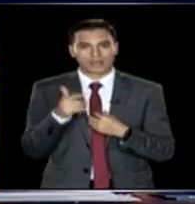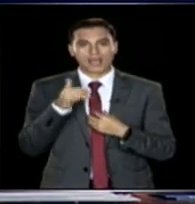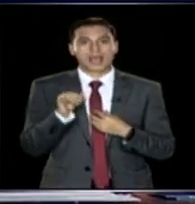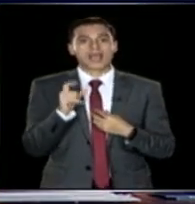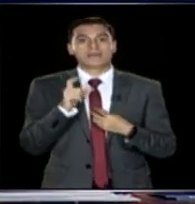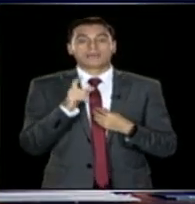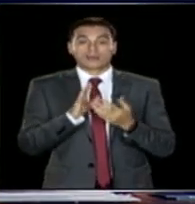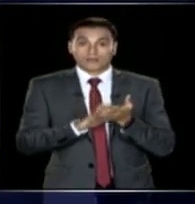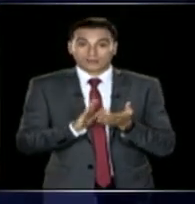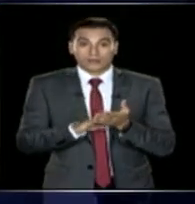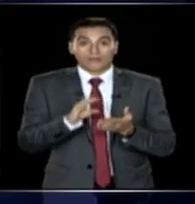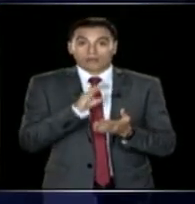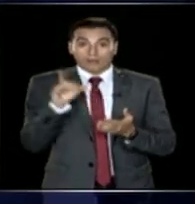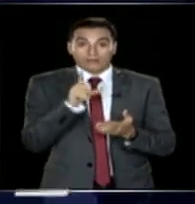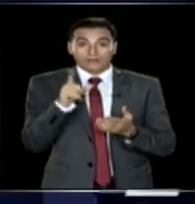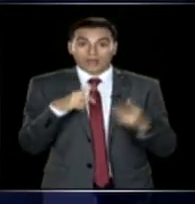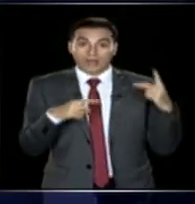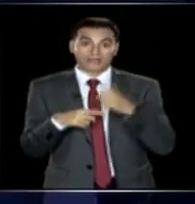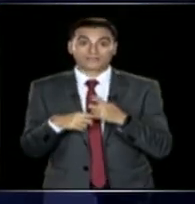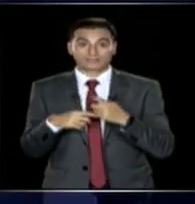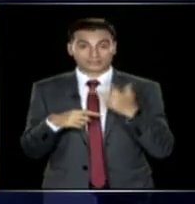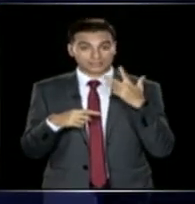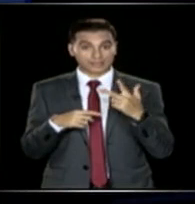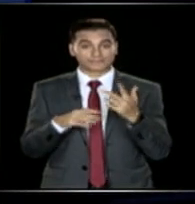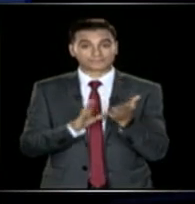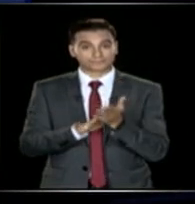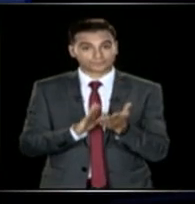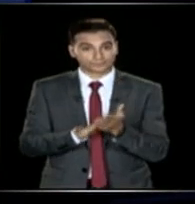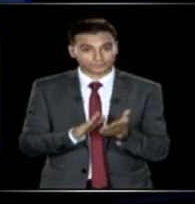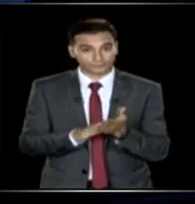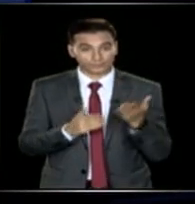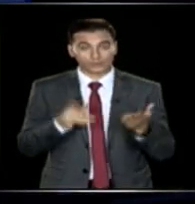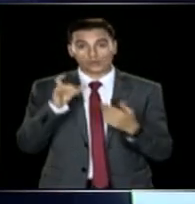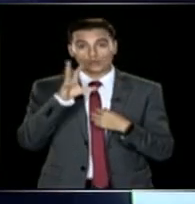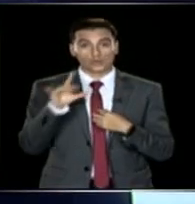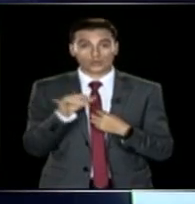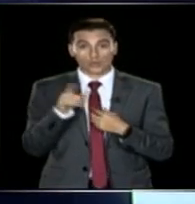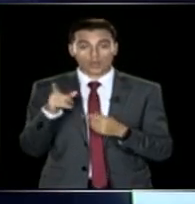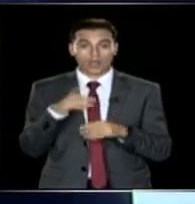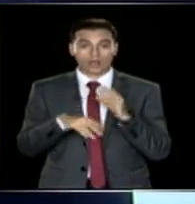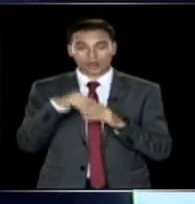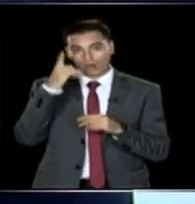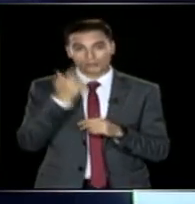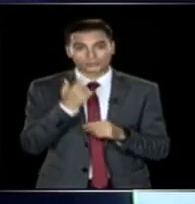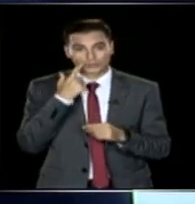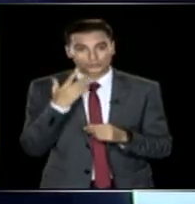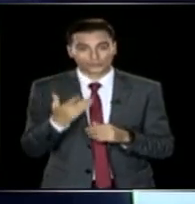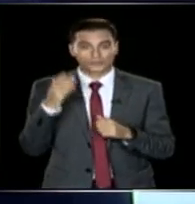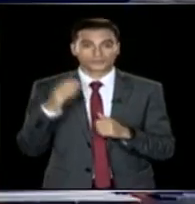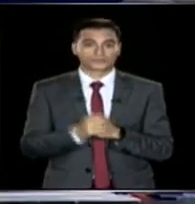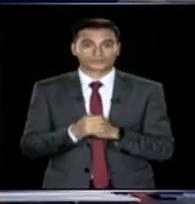أيمن برافو عليك، الهدف الثالث. نوع كان الله في عونك، ربنا